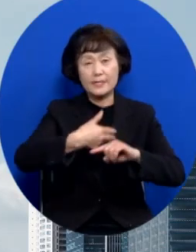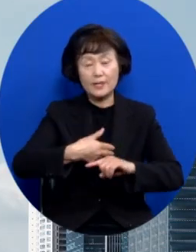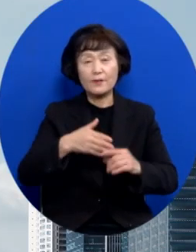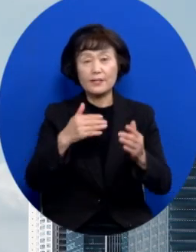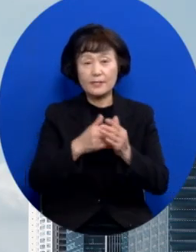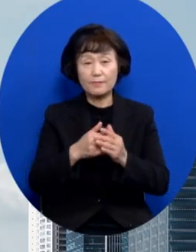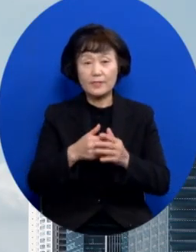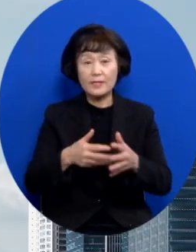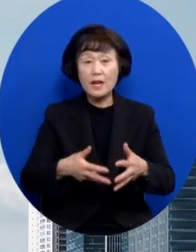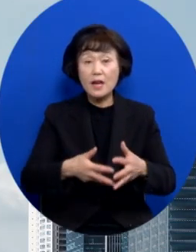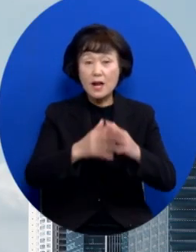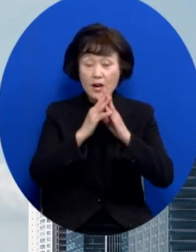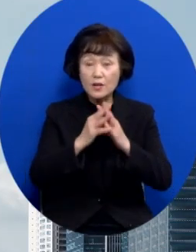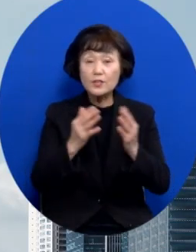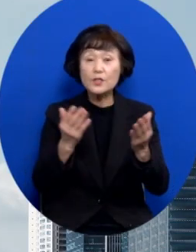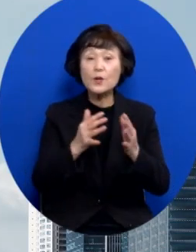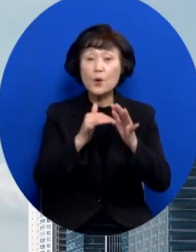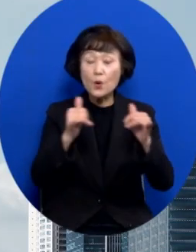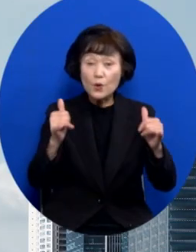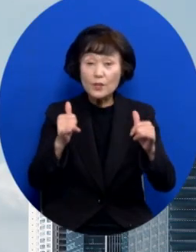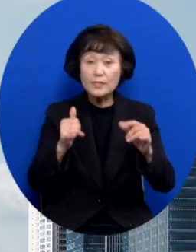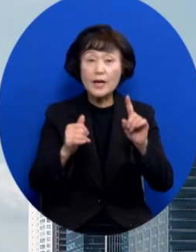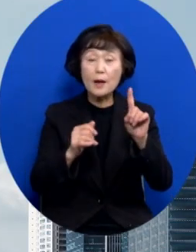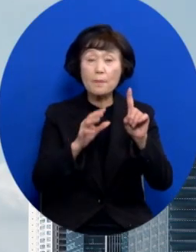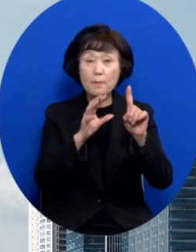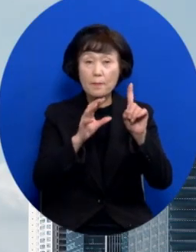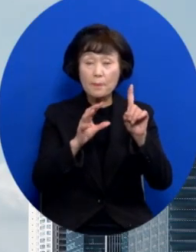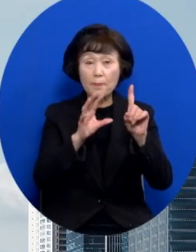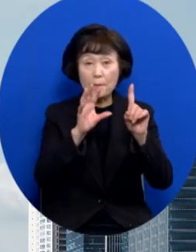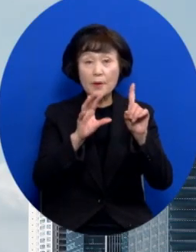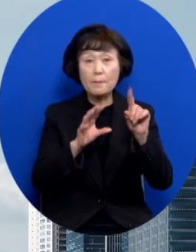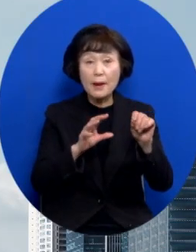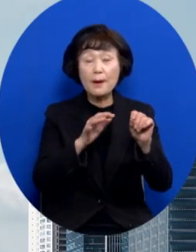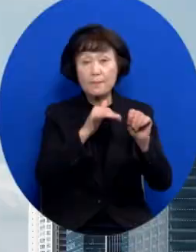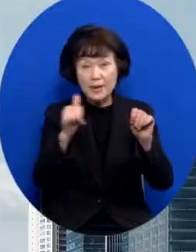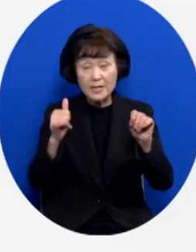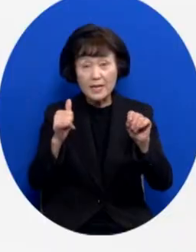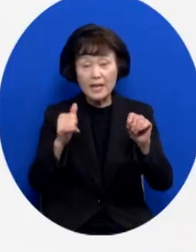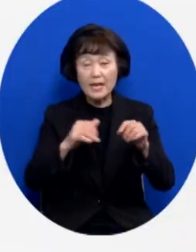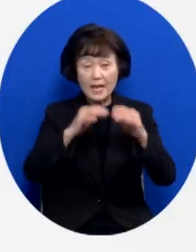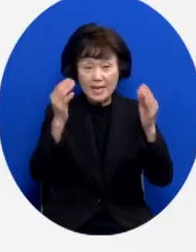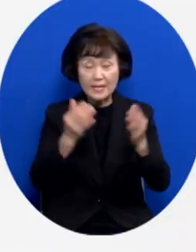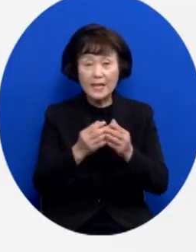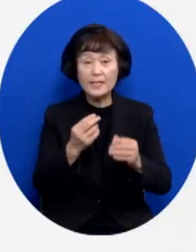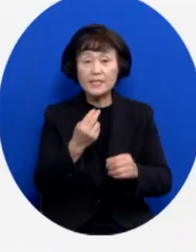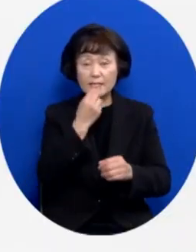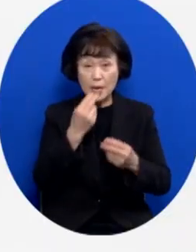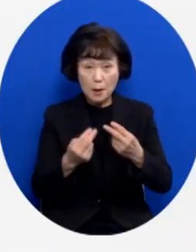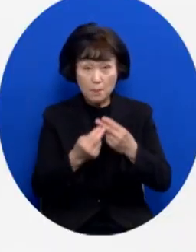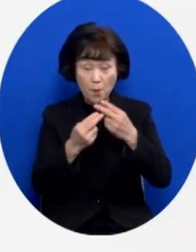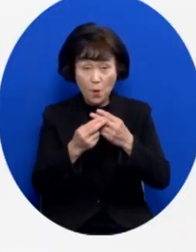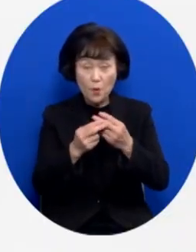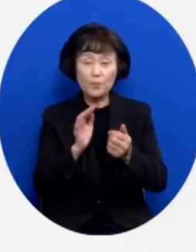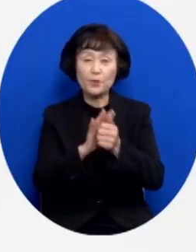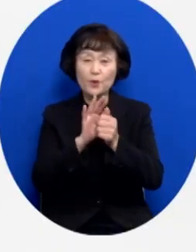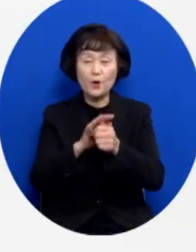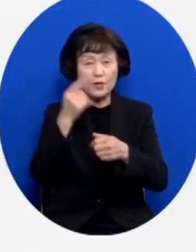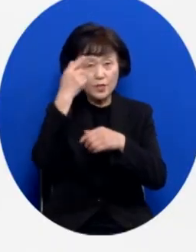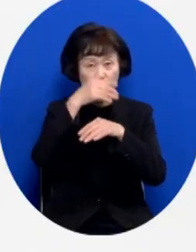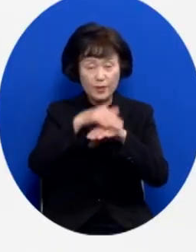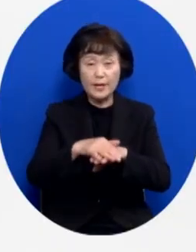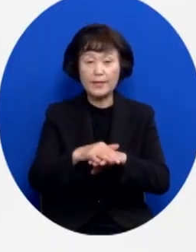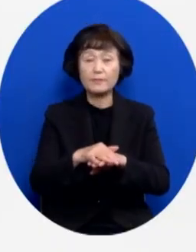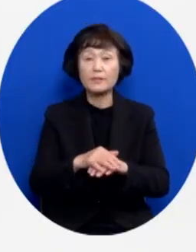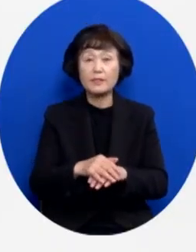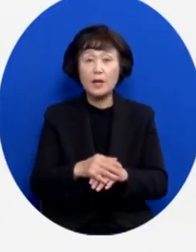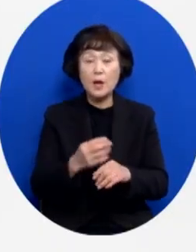건설 근로자 1만 명에게 단체 보험 무료 가입을 지원해 줄 예정입니다. 건설 근로자 공제회는 건설